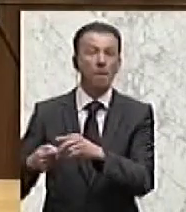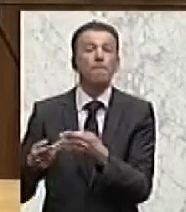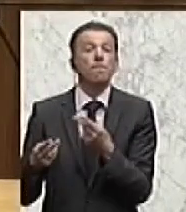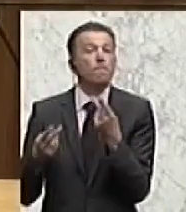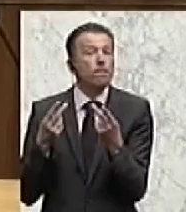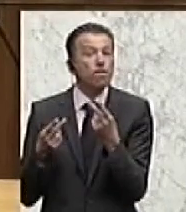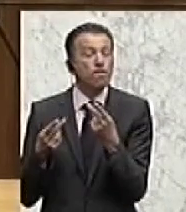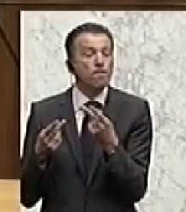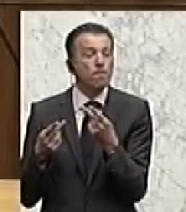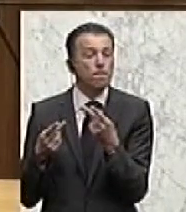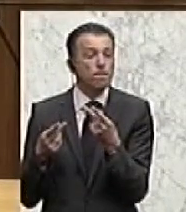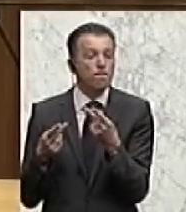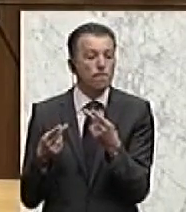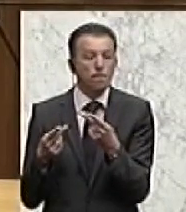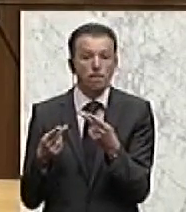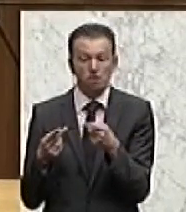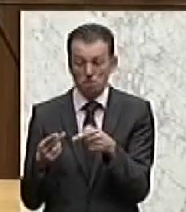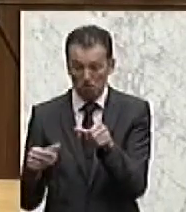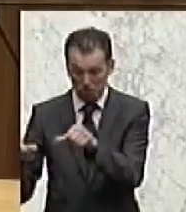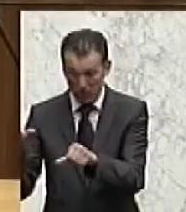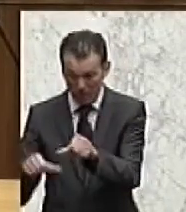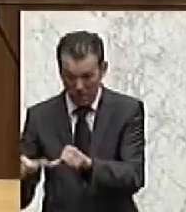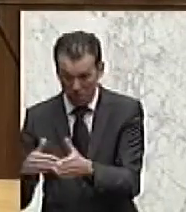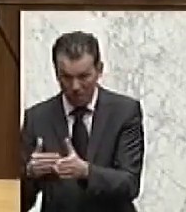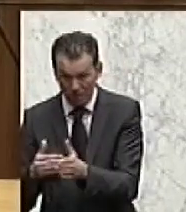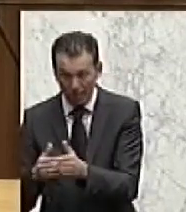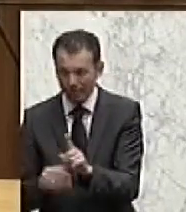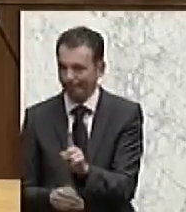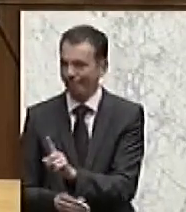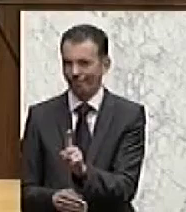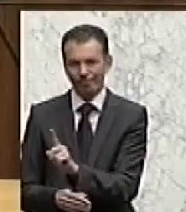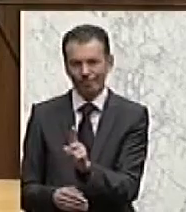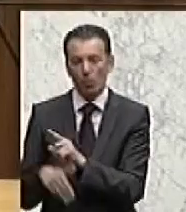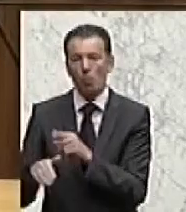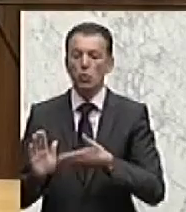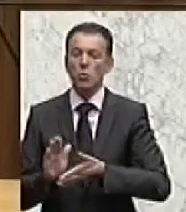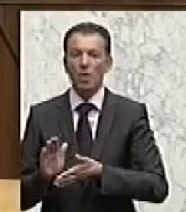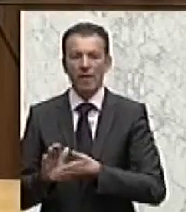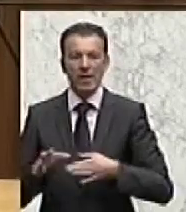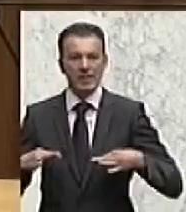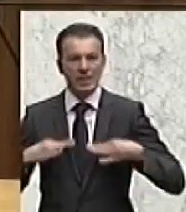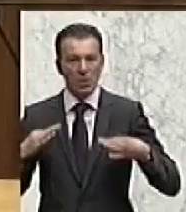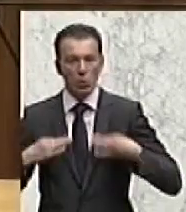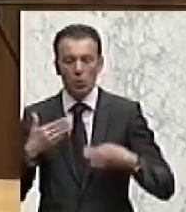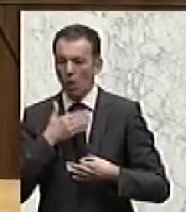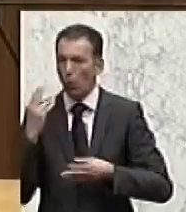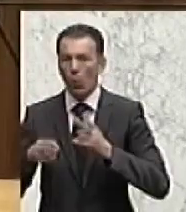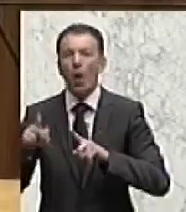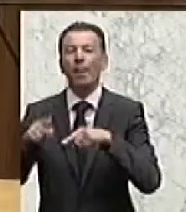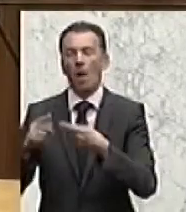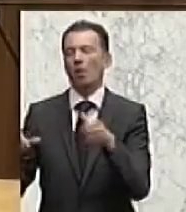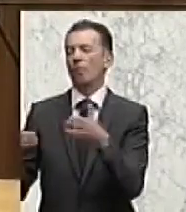lange Dinge verboten sind, solange nicht nachgewiesen sind, dass sie gesundheitlich nicht schädlich sind. Und